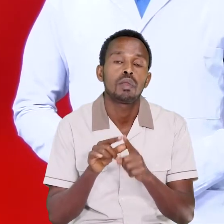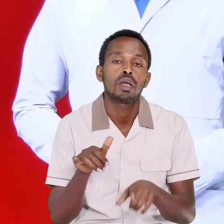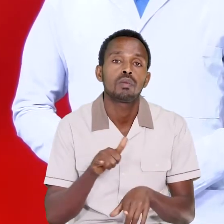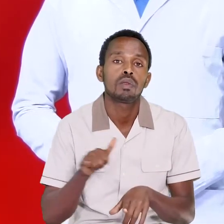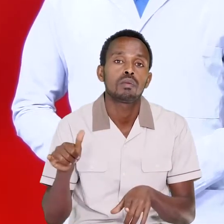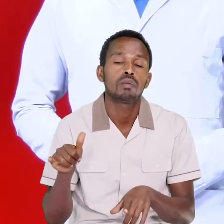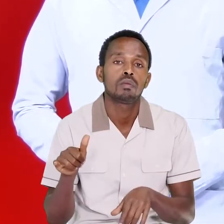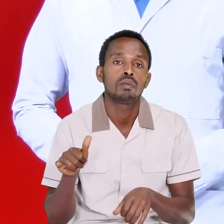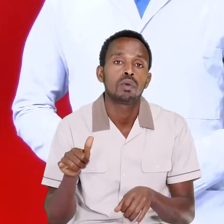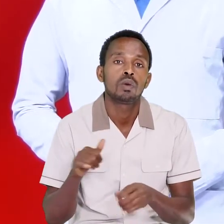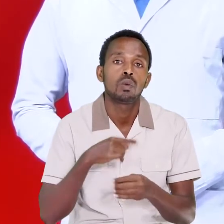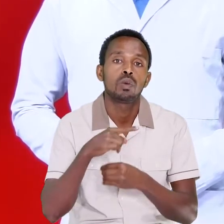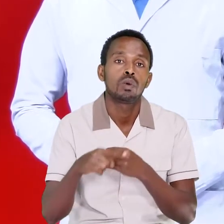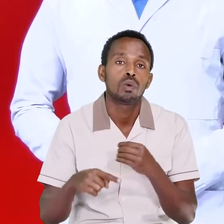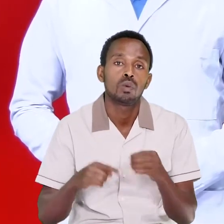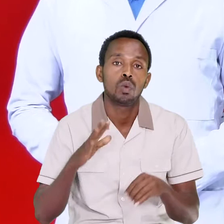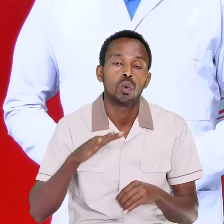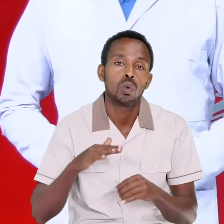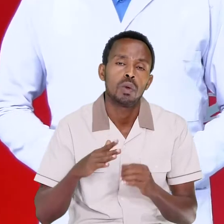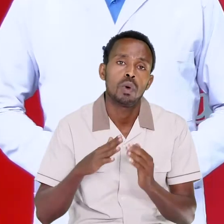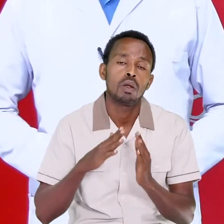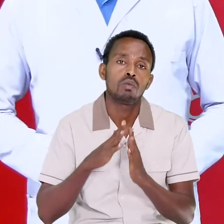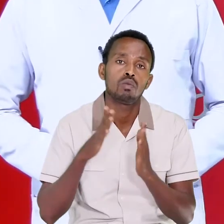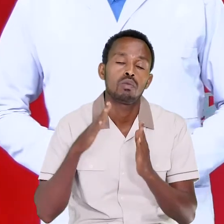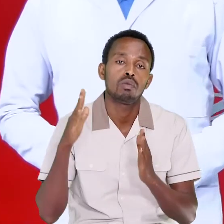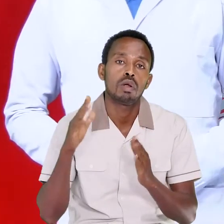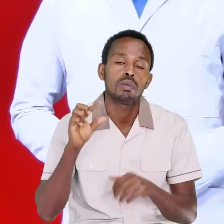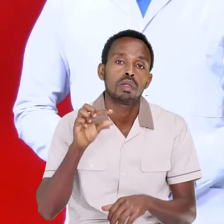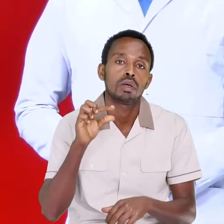akkasumas waa'ee qubeewwan gurguddaa fi xixiqqaa